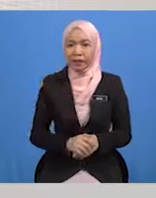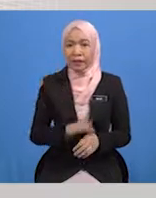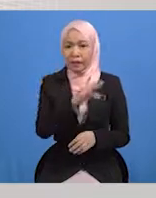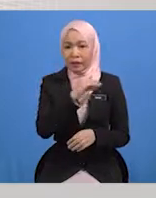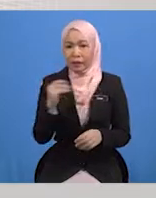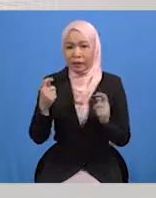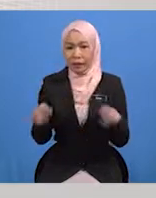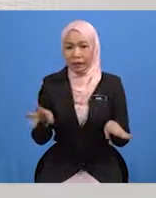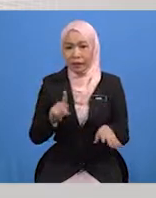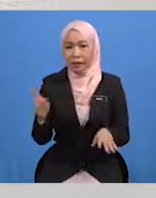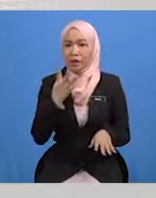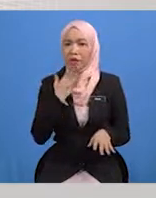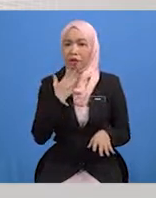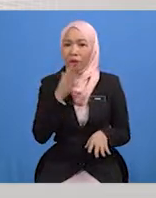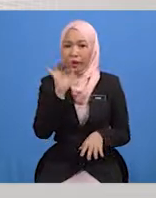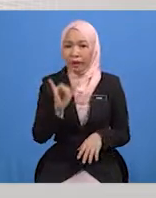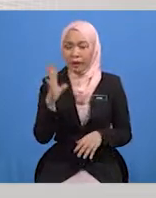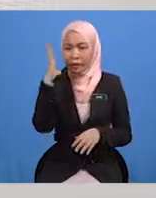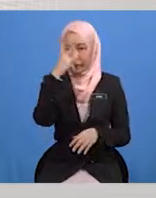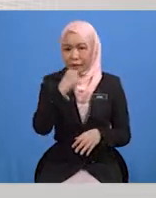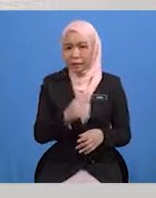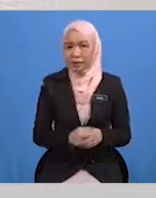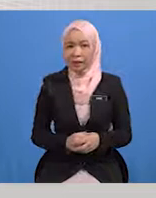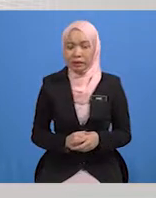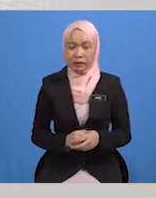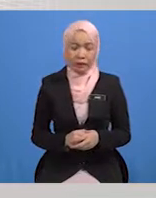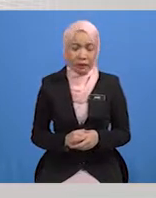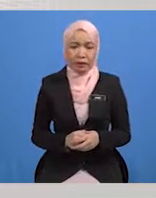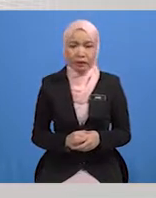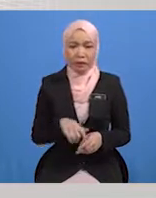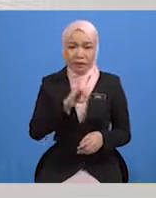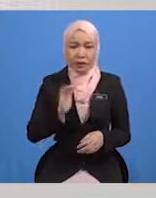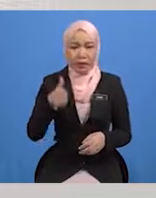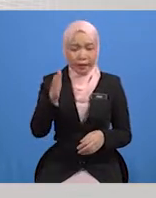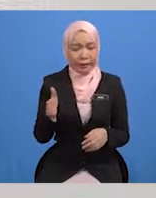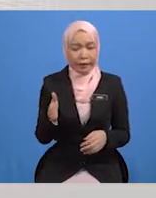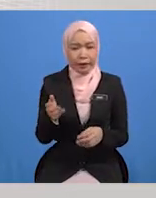indah, saya akan tetap menunggu abang.